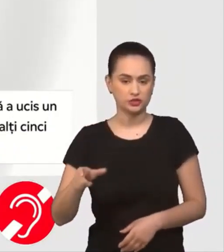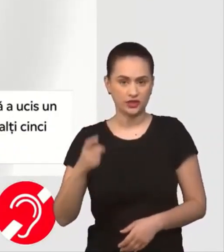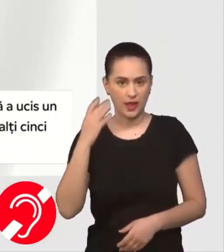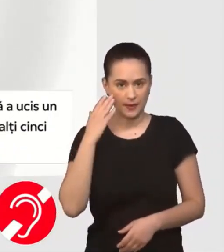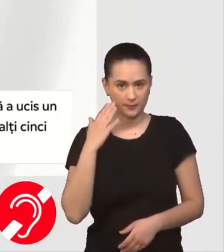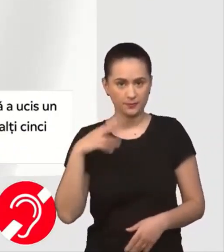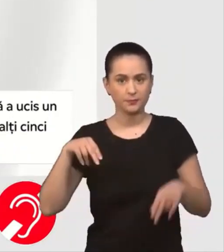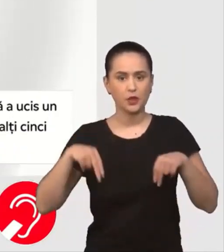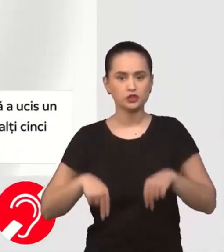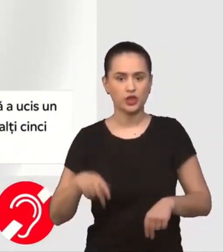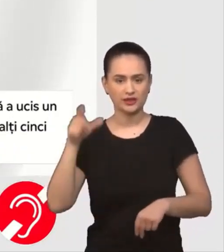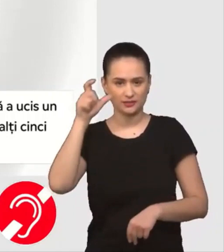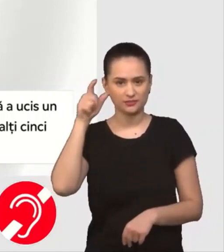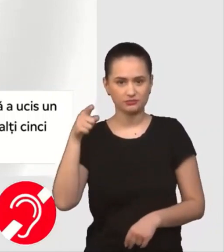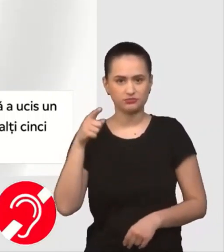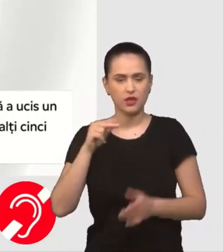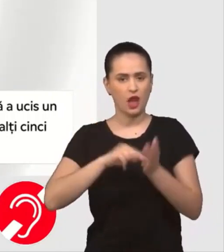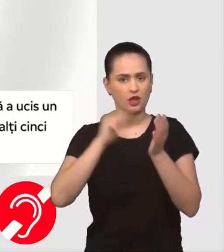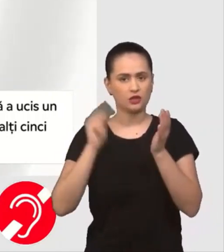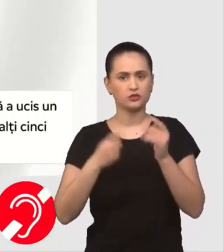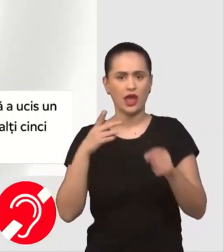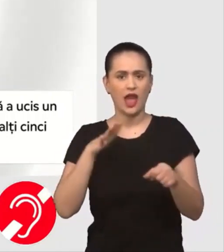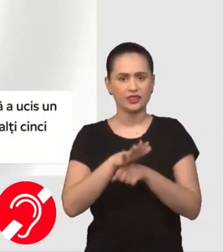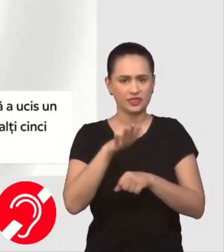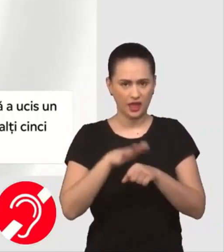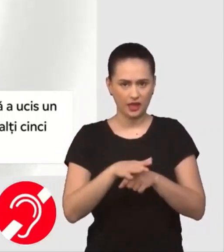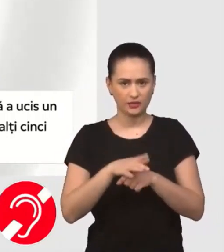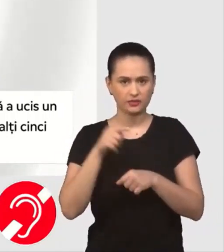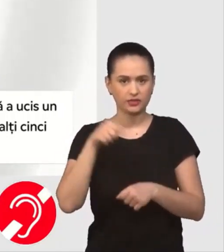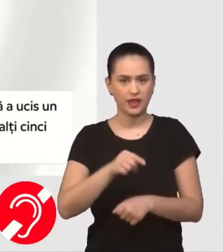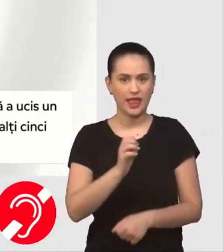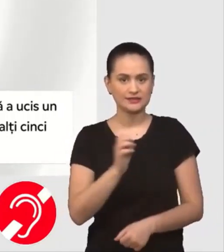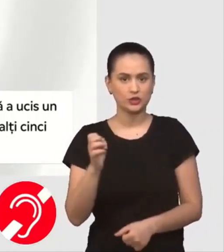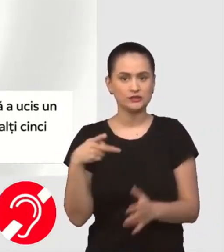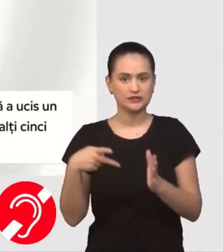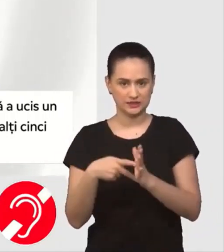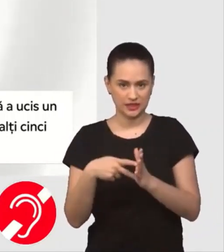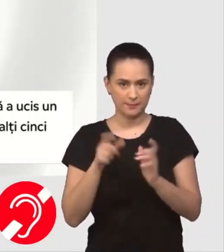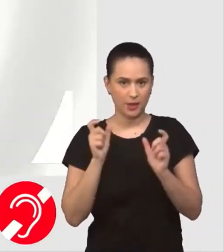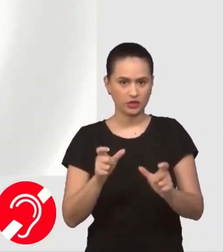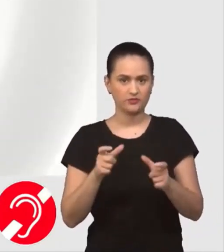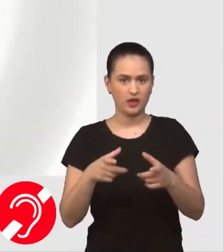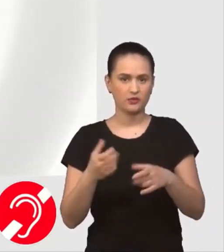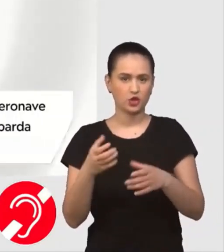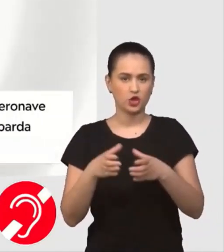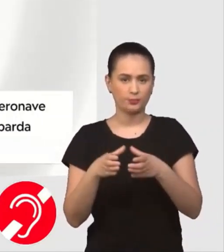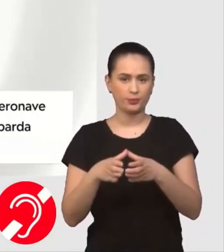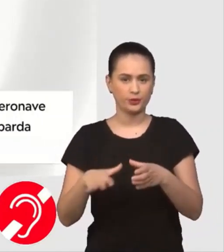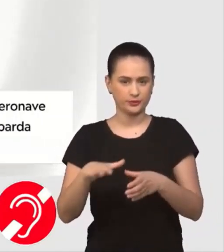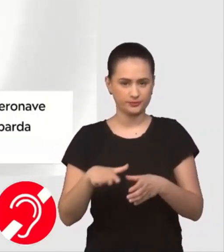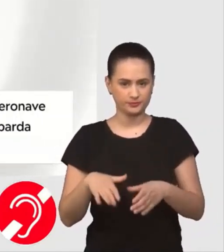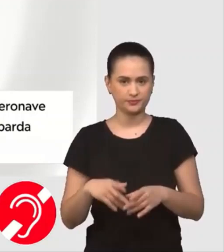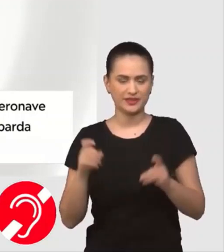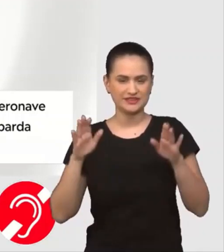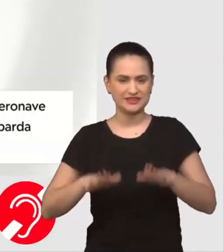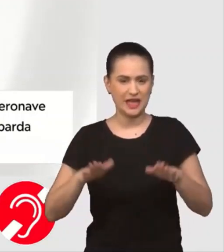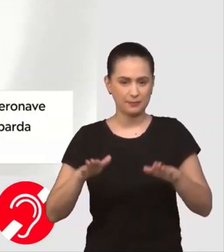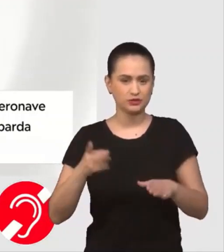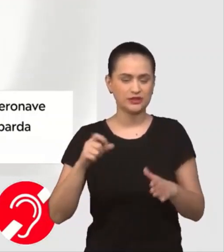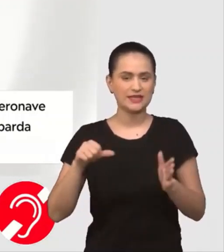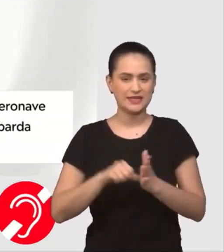Joe Biden a autorizat un atac aerian de precizie în estul Siriei împotriva facilităților utilizate de grupurile afiliate Corpului